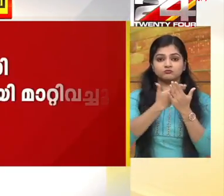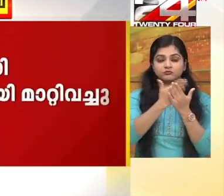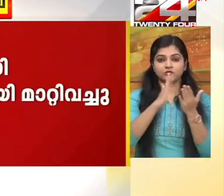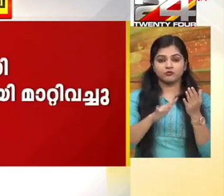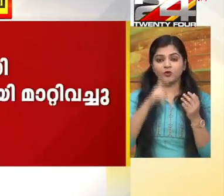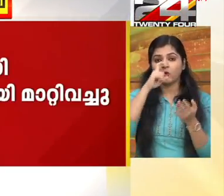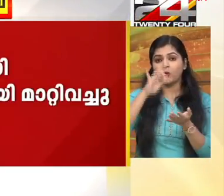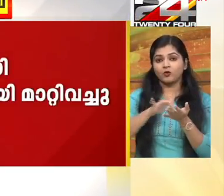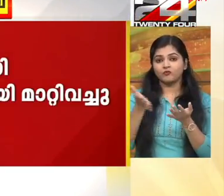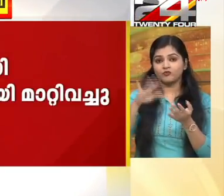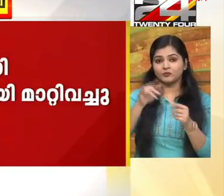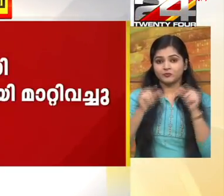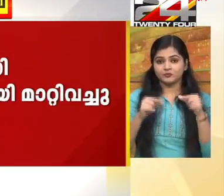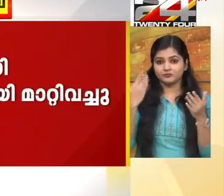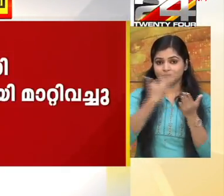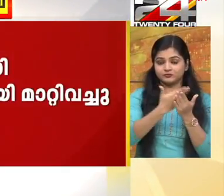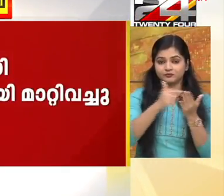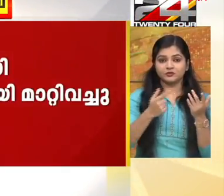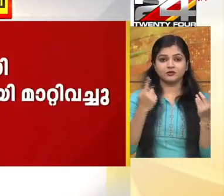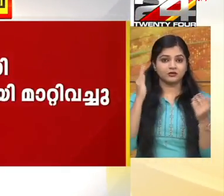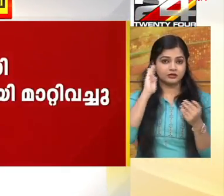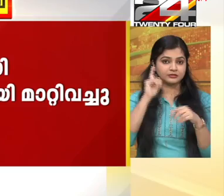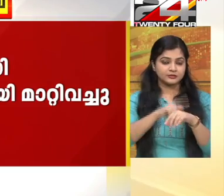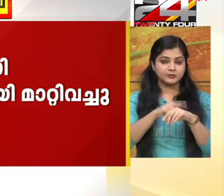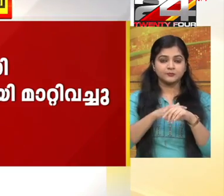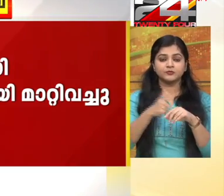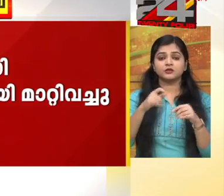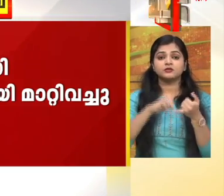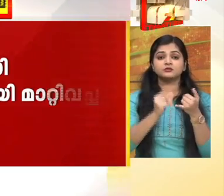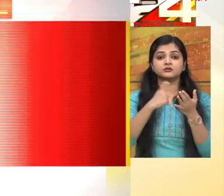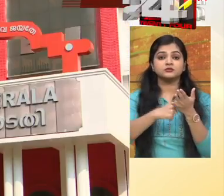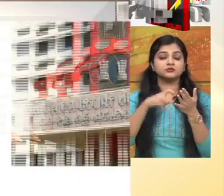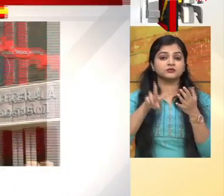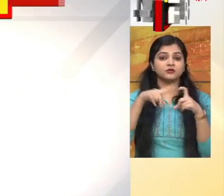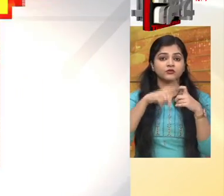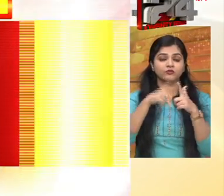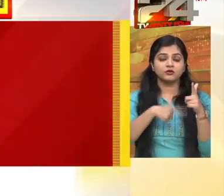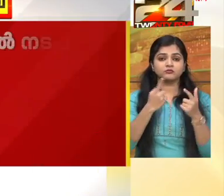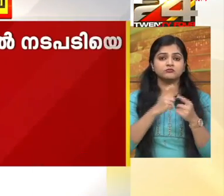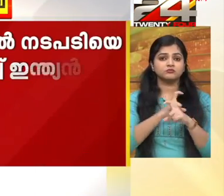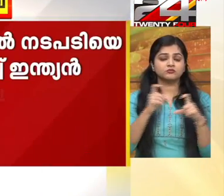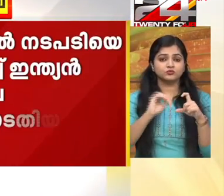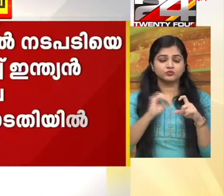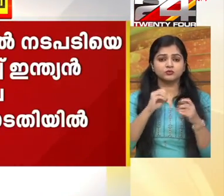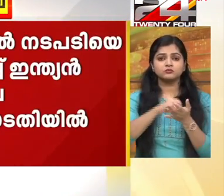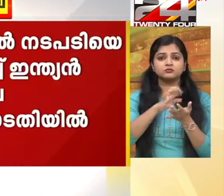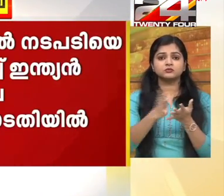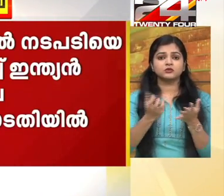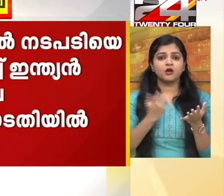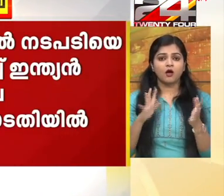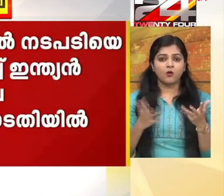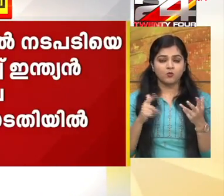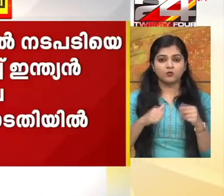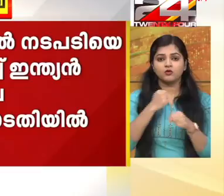കോട്ടയം ഏറ്റുമാനൂർ സ്വദേശികൾ നൽകിയ ഹർജി പരിഗണിക്കുമ്പോൾ സർവേ പൂർത്തിയാക്കാതെ ഏറ്റെടുക്കേണ്ട ഭൂമിയുടെ വിവരങ്ങൾ ലഭിച്ചത് എങ്ങനെയാണെന്ന് സർക്കാരിനോട്